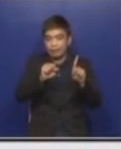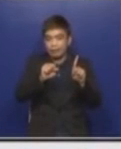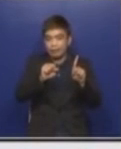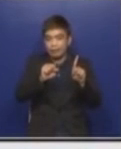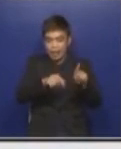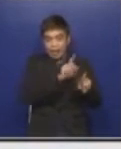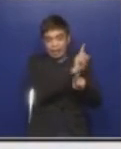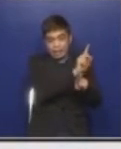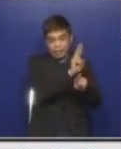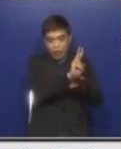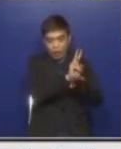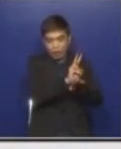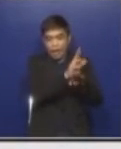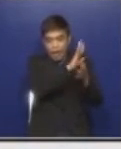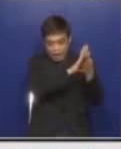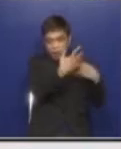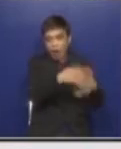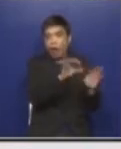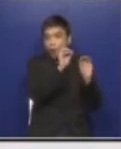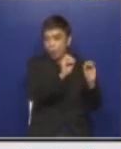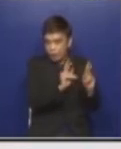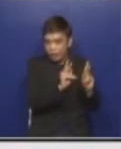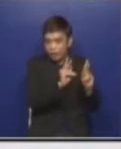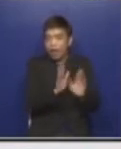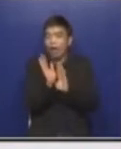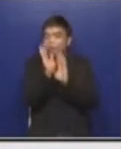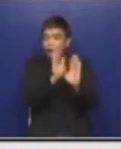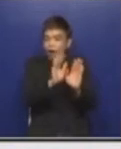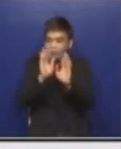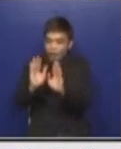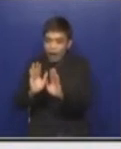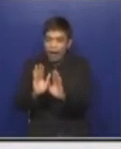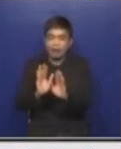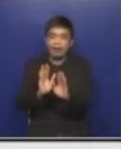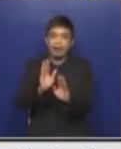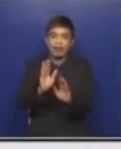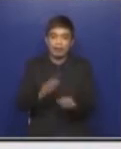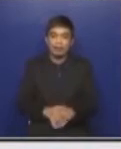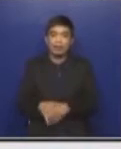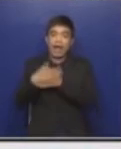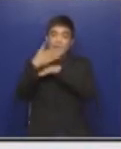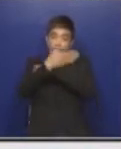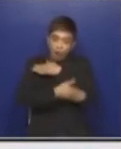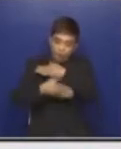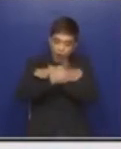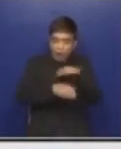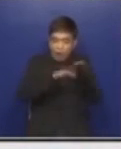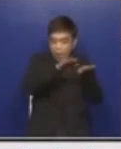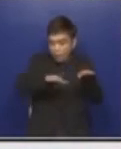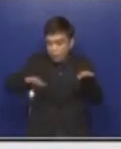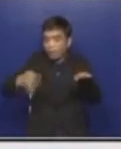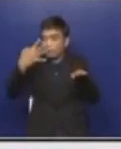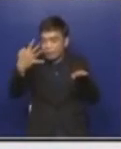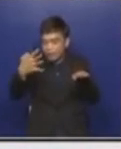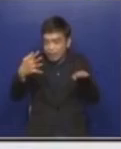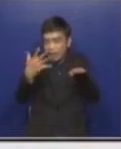ไปได้แต่ท่านประธานที่เคารพฝากท่านรัฐมนตรีครับผมอยากให้ขบวนรถไฟ4ขบวนยุบหรือ1ขบวนแ